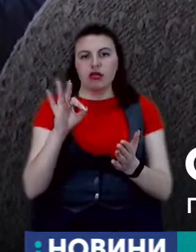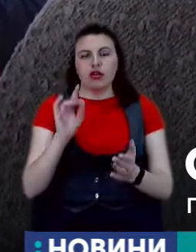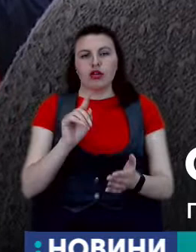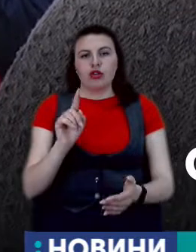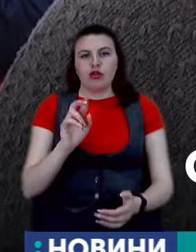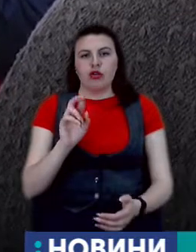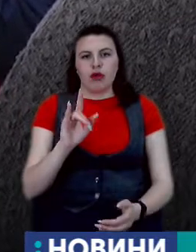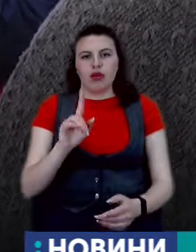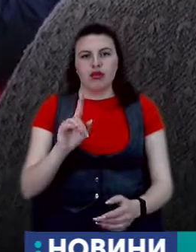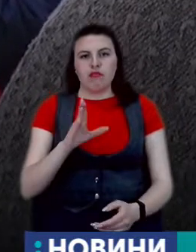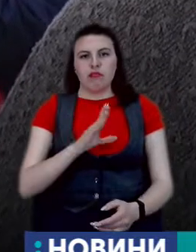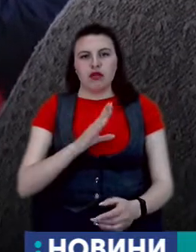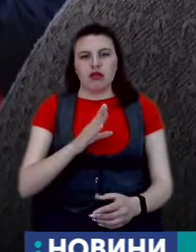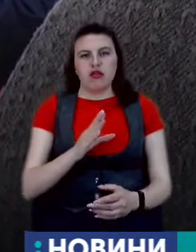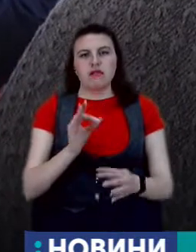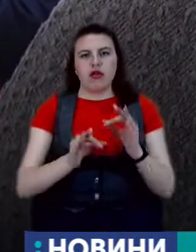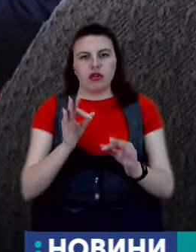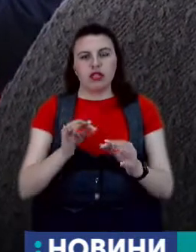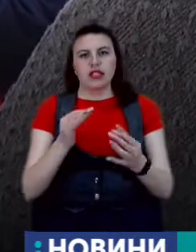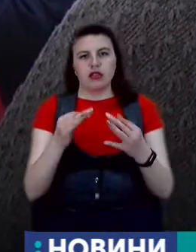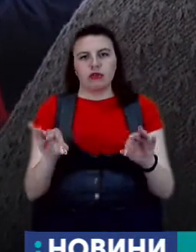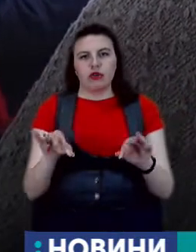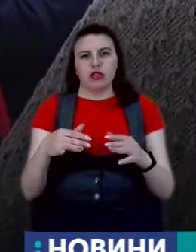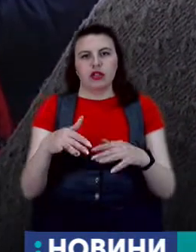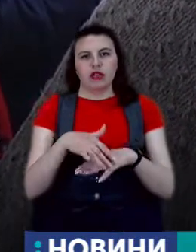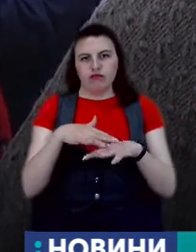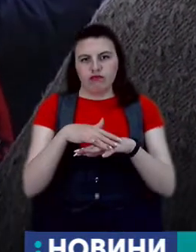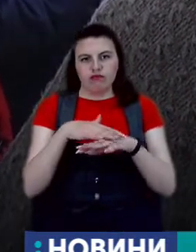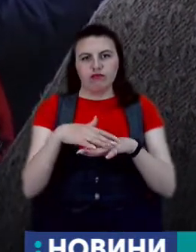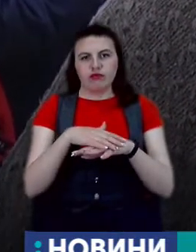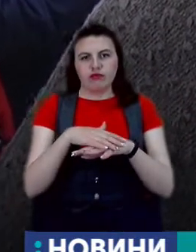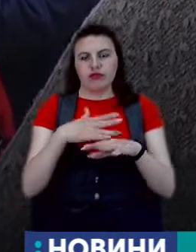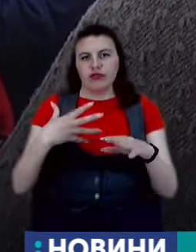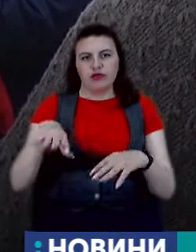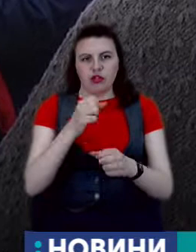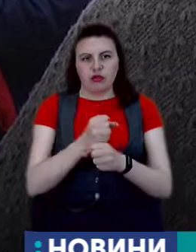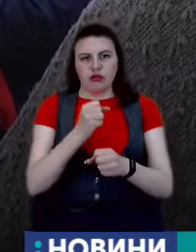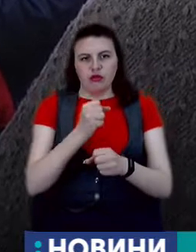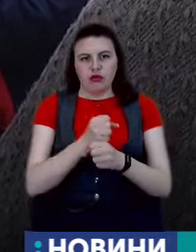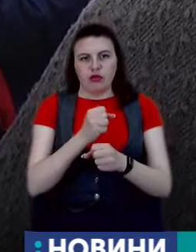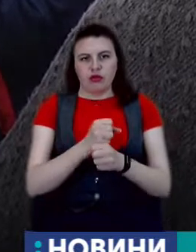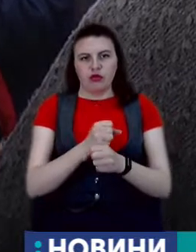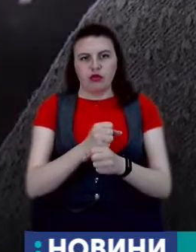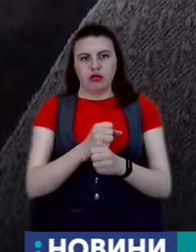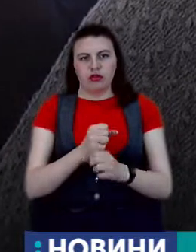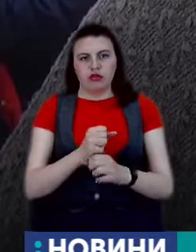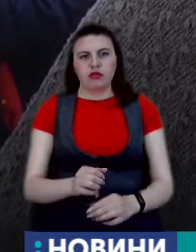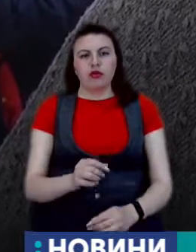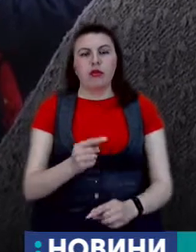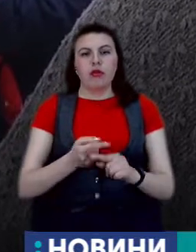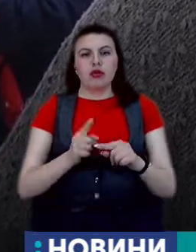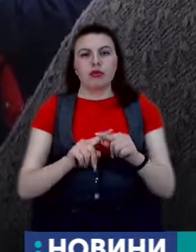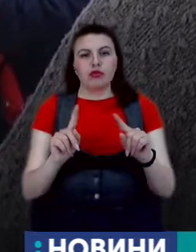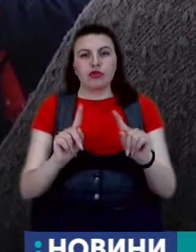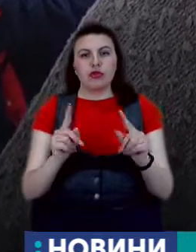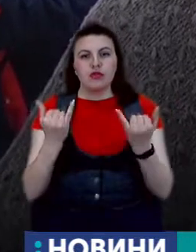і розрішили працювати всім людям, які торгують промтоварами. Тому що на сьогоднішній день